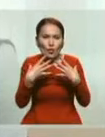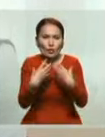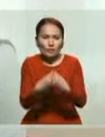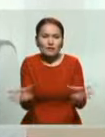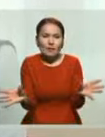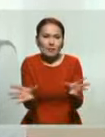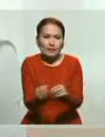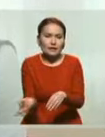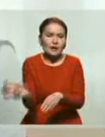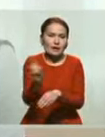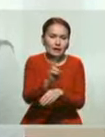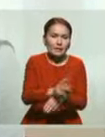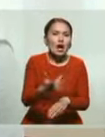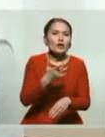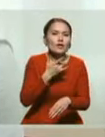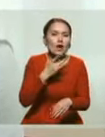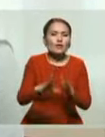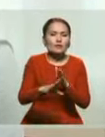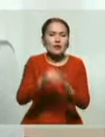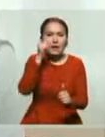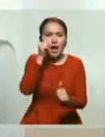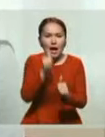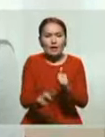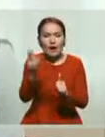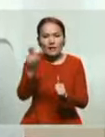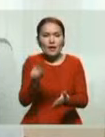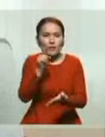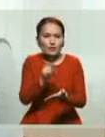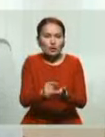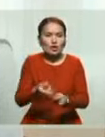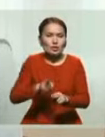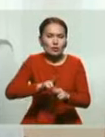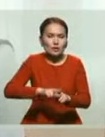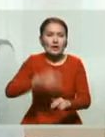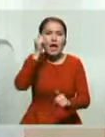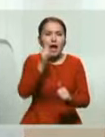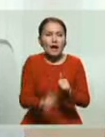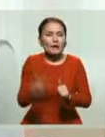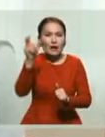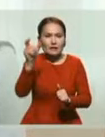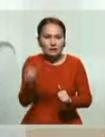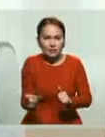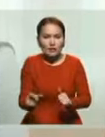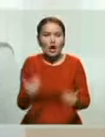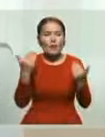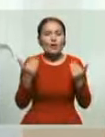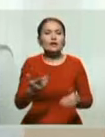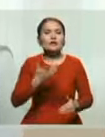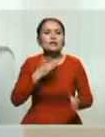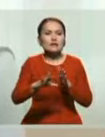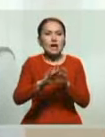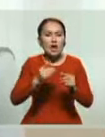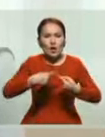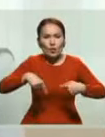ойымша, дауыс беру бұл әр қазақстандықтың парызы. Сондықтан әр азамат бүгін сайлау